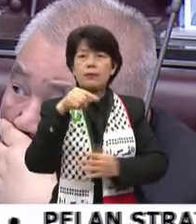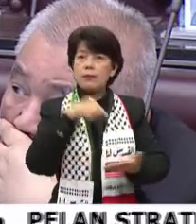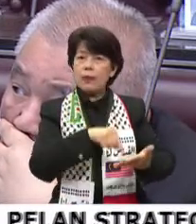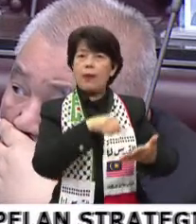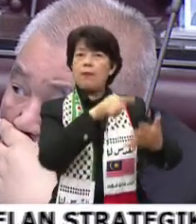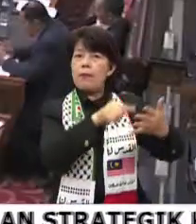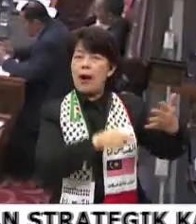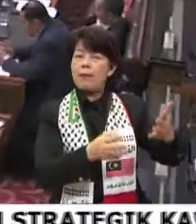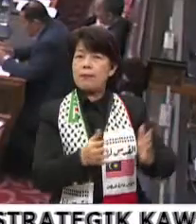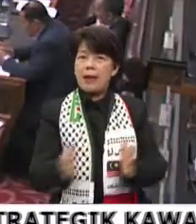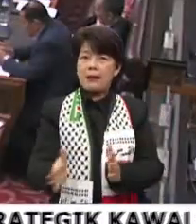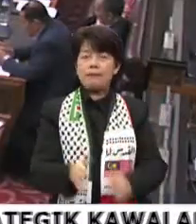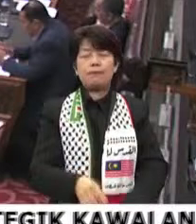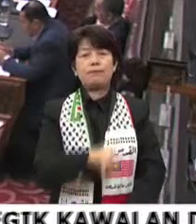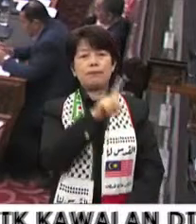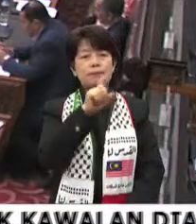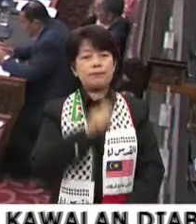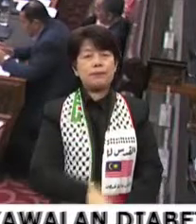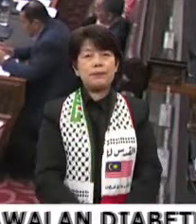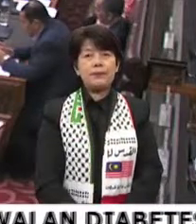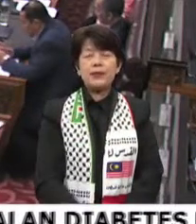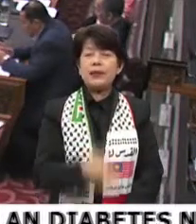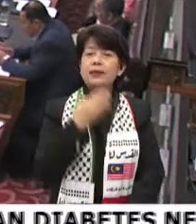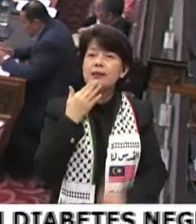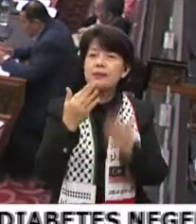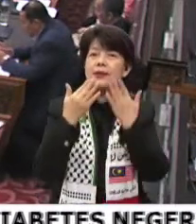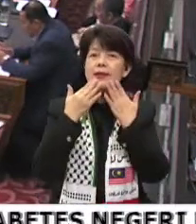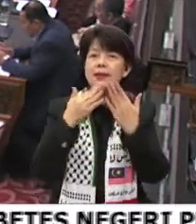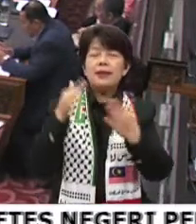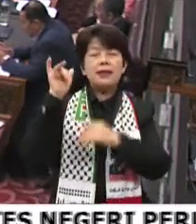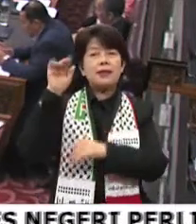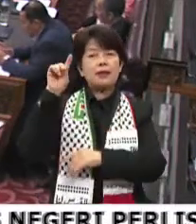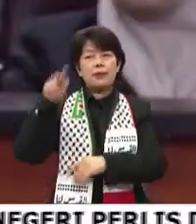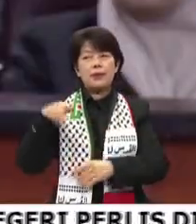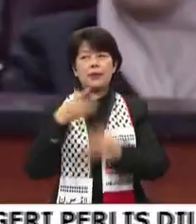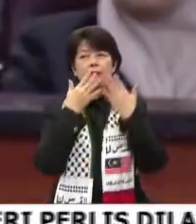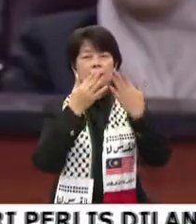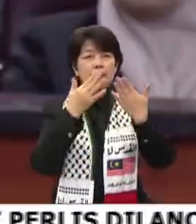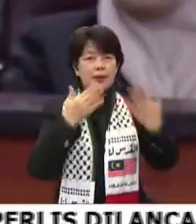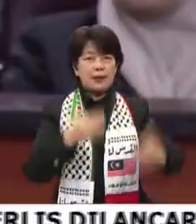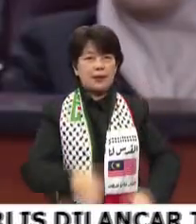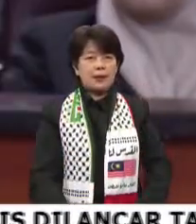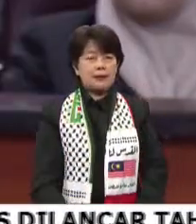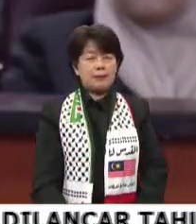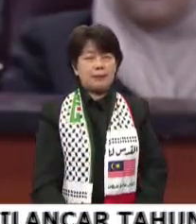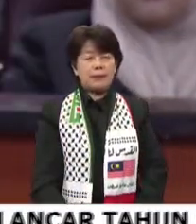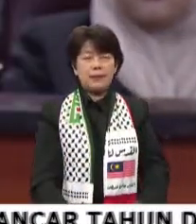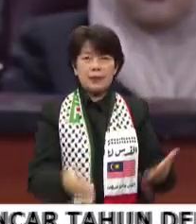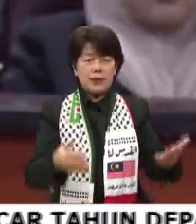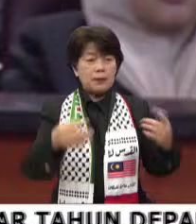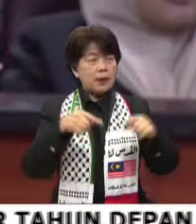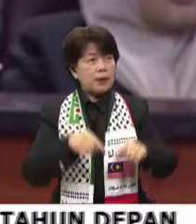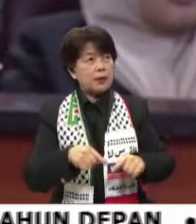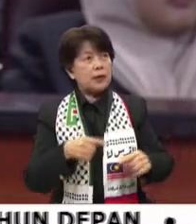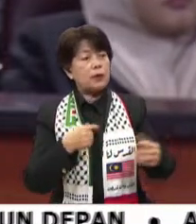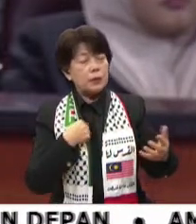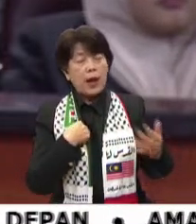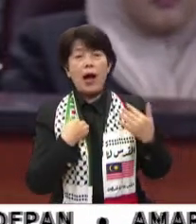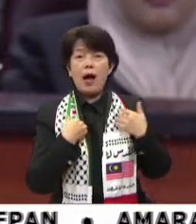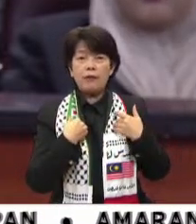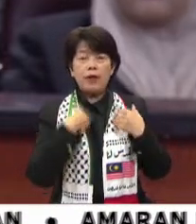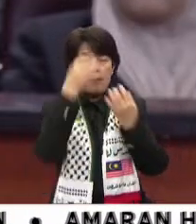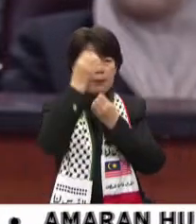kasih terima kasih Tan Sri yang di-pertua terima kasih kepada yang berhormat Senator seperti manana juga yang